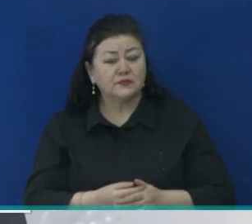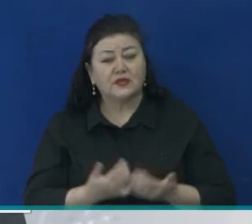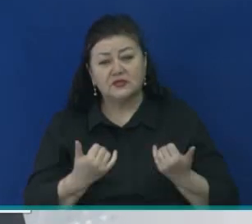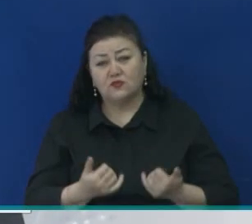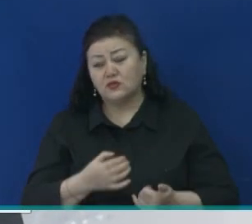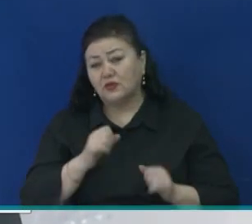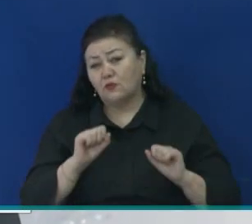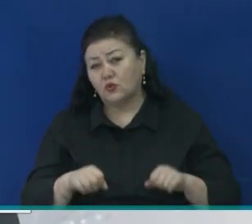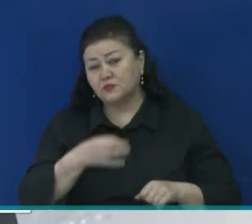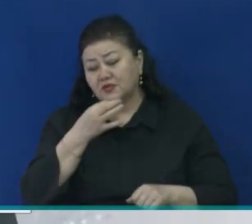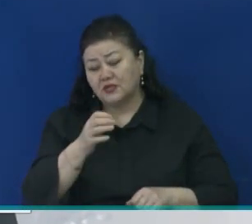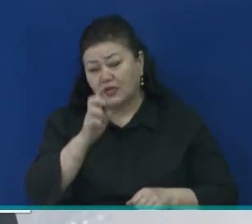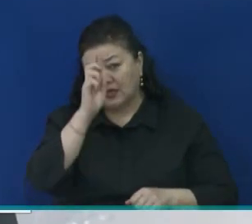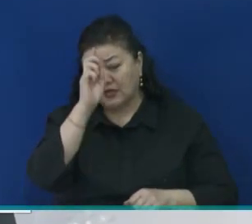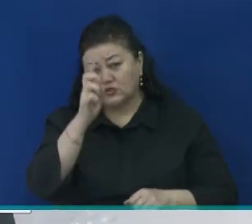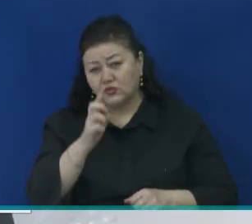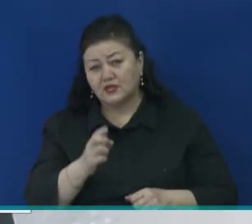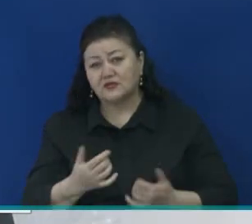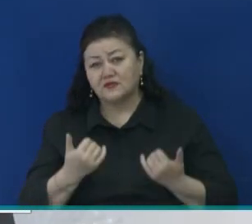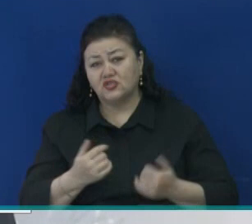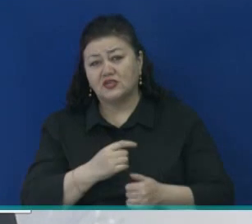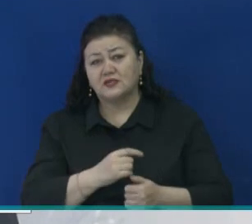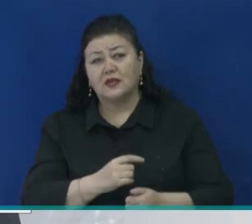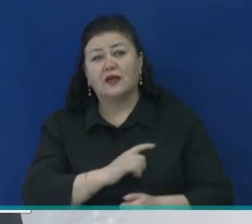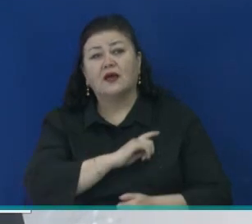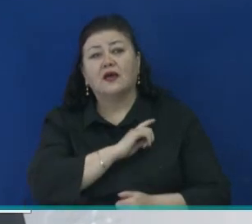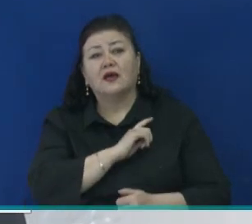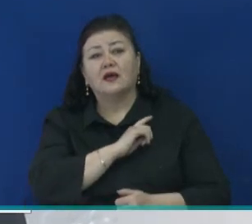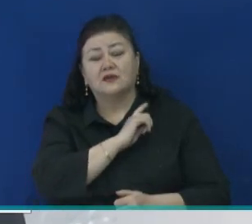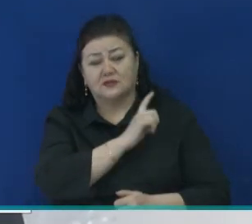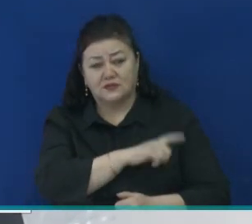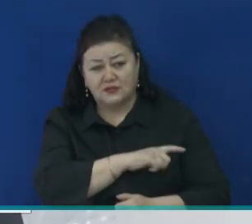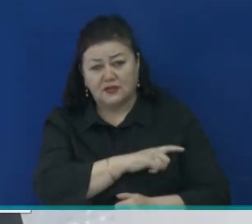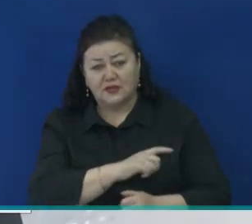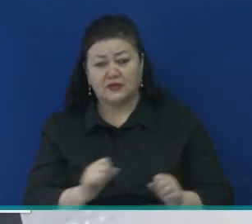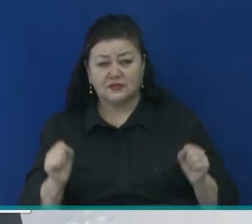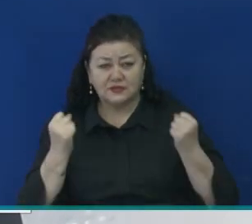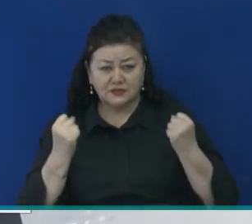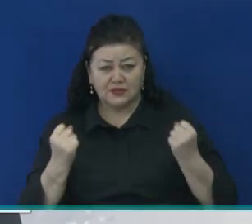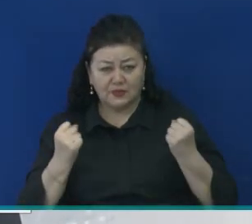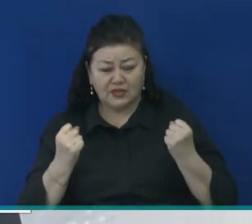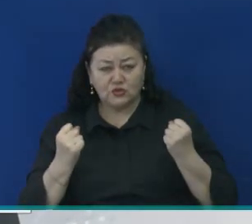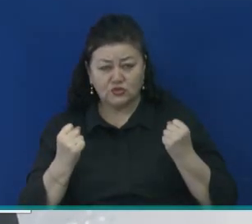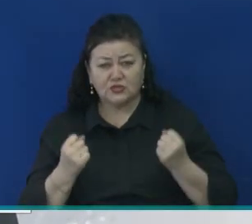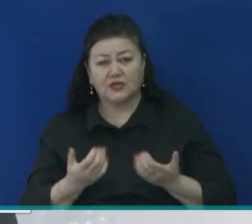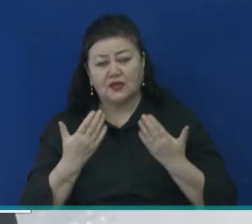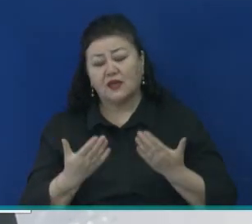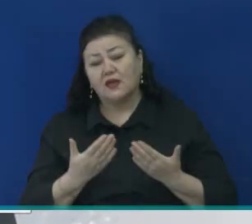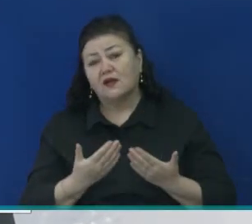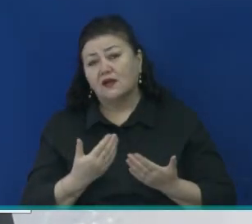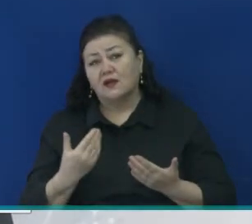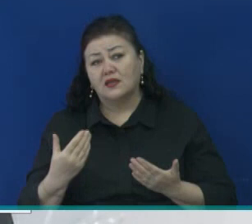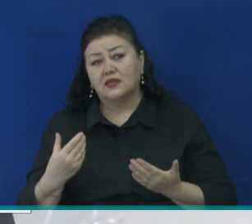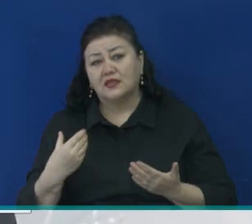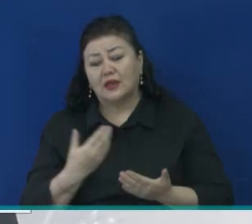Бүгінгі таңда біздің мемлекетіміз аяқтан тік тұрды деп айтуға болады. Қазірдің өзінде жақсы нәтижелерді көріп отырмыз. Өз бетінше қозғала алмайтын